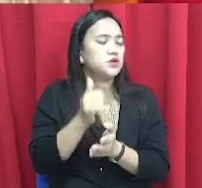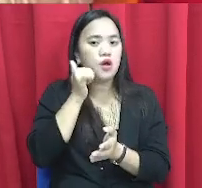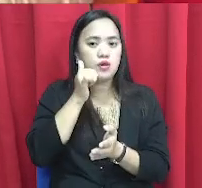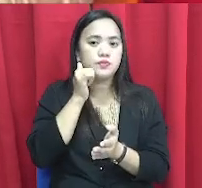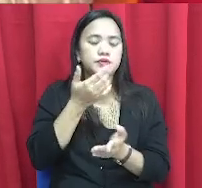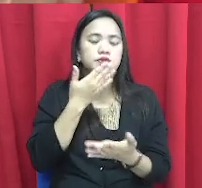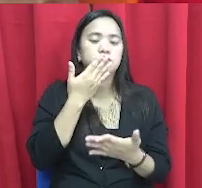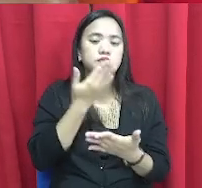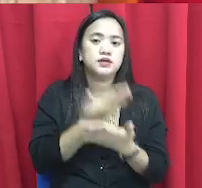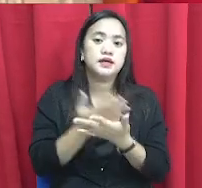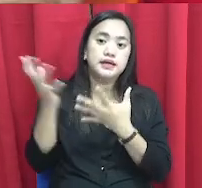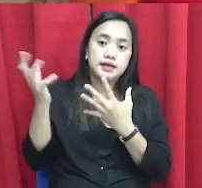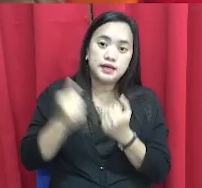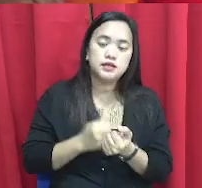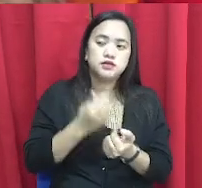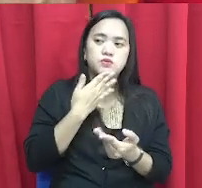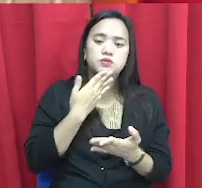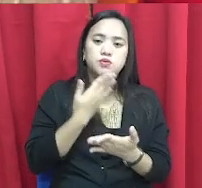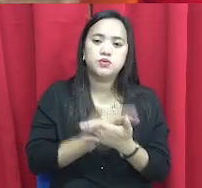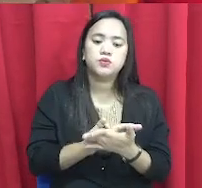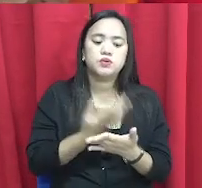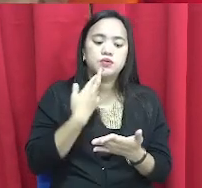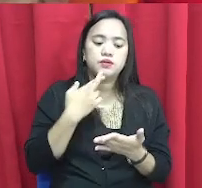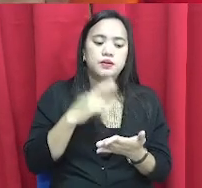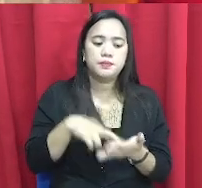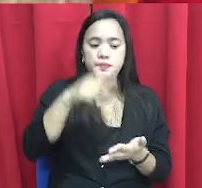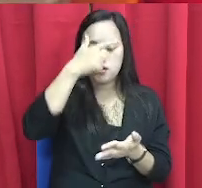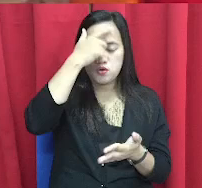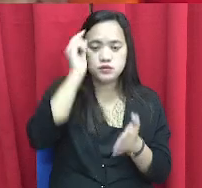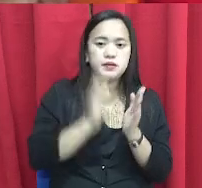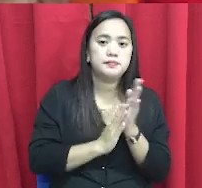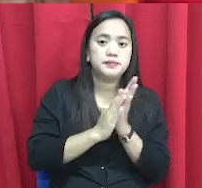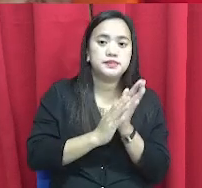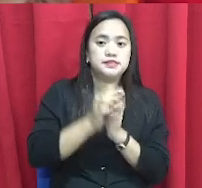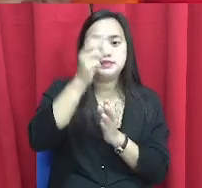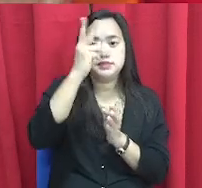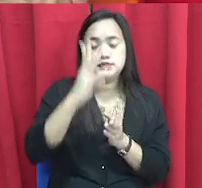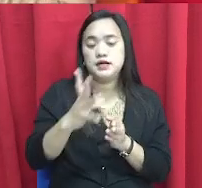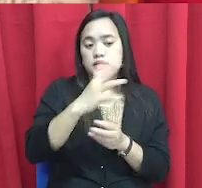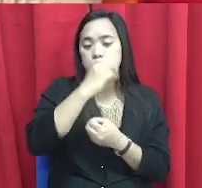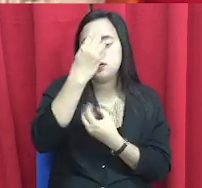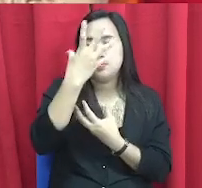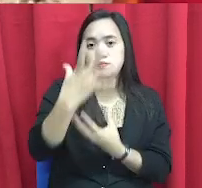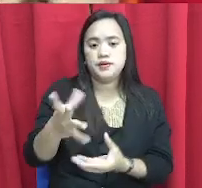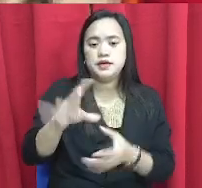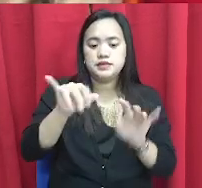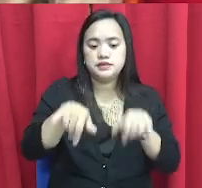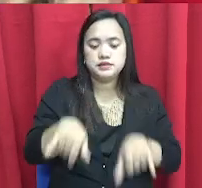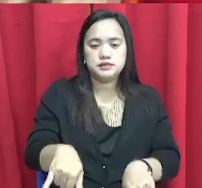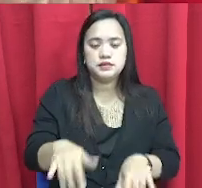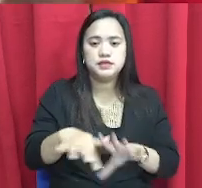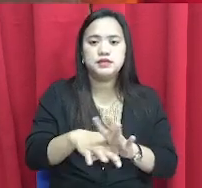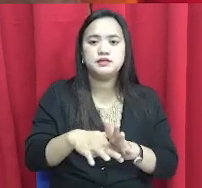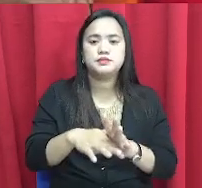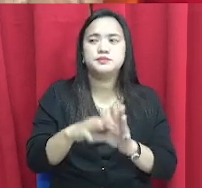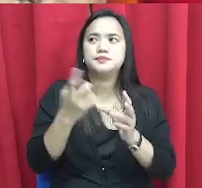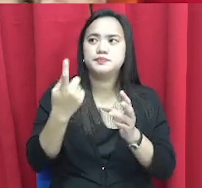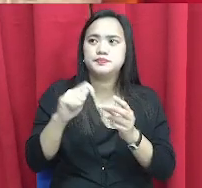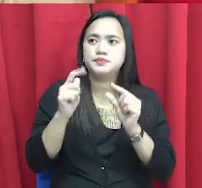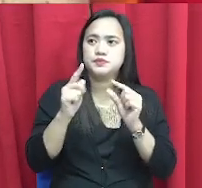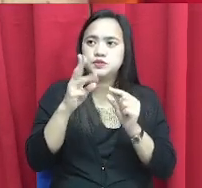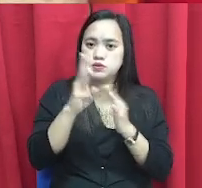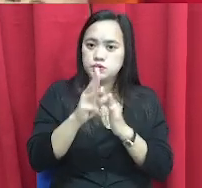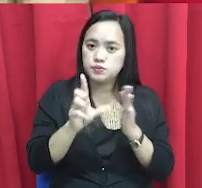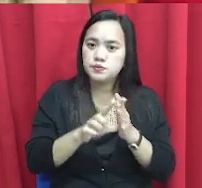good report bakit de de God de obey God nanatili sila sa katuwiran ng Diyos at ipinamuhay